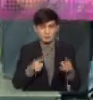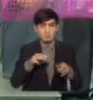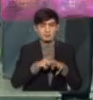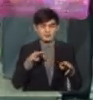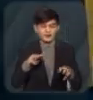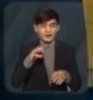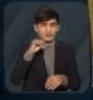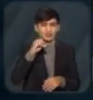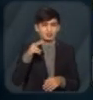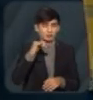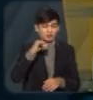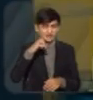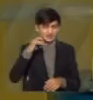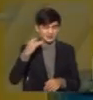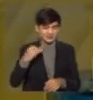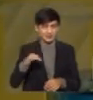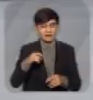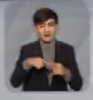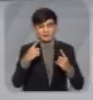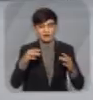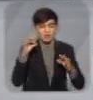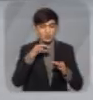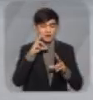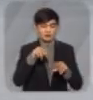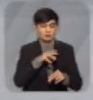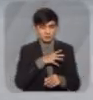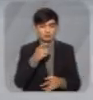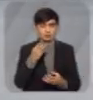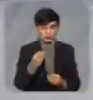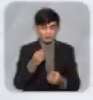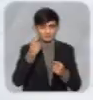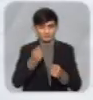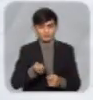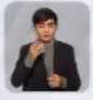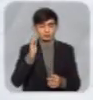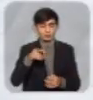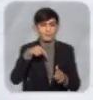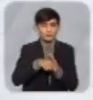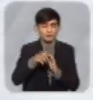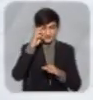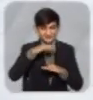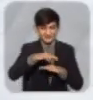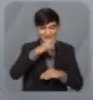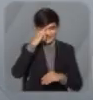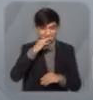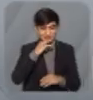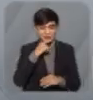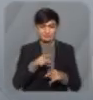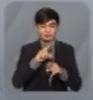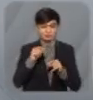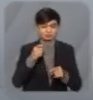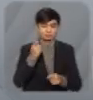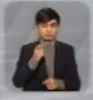Министерстве индустрии и инфраструктурного развития обещают еще снизить цены на перелеты внутри страны, если им удастся реализовать